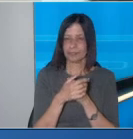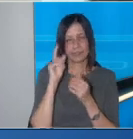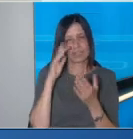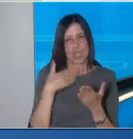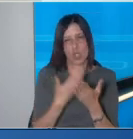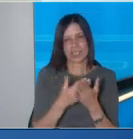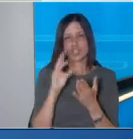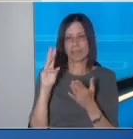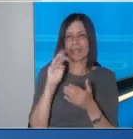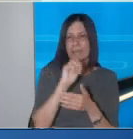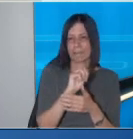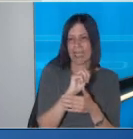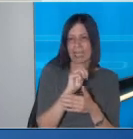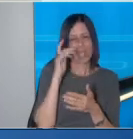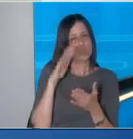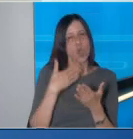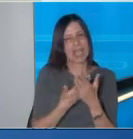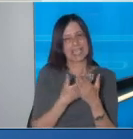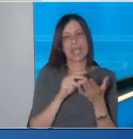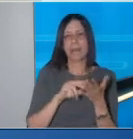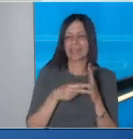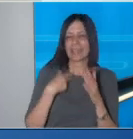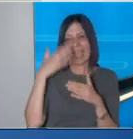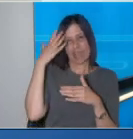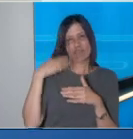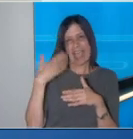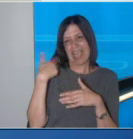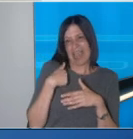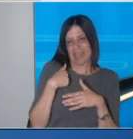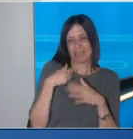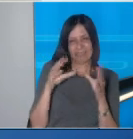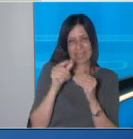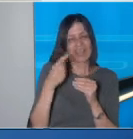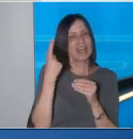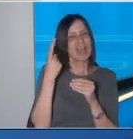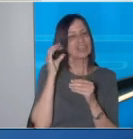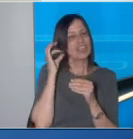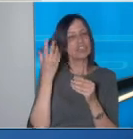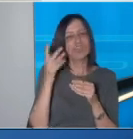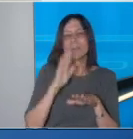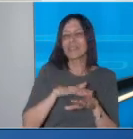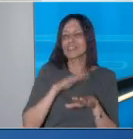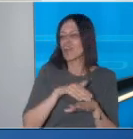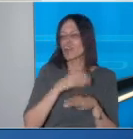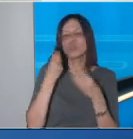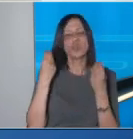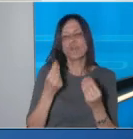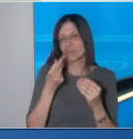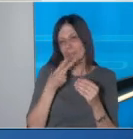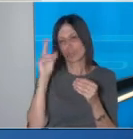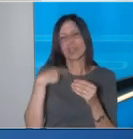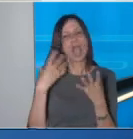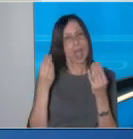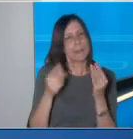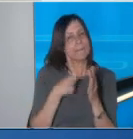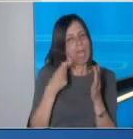היועצת שמרית מאיר, היועצת המדינית, קודם כל אני חייבת להגיד שמהעיקרות שהייתה לי איתה, מדובר מאחת מנשות המקצוע הטובות ביותר, אני אישית המון